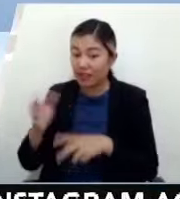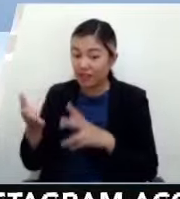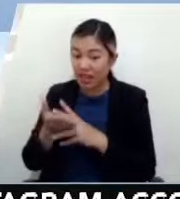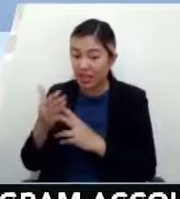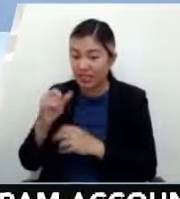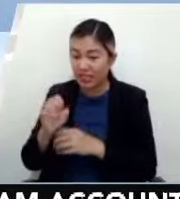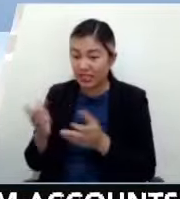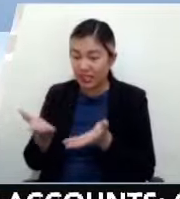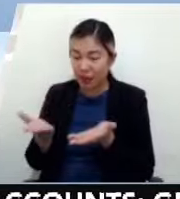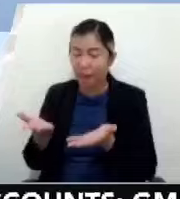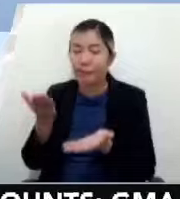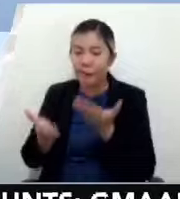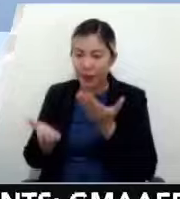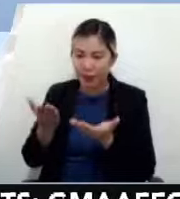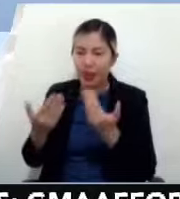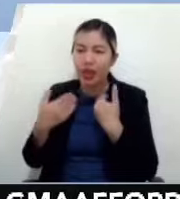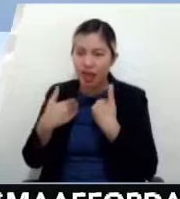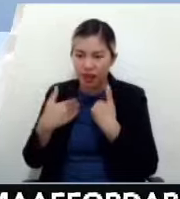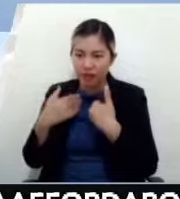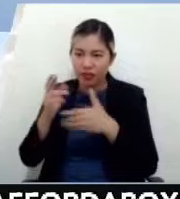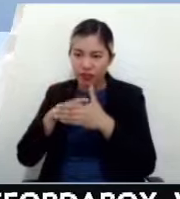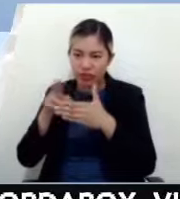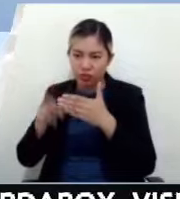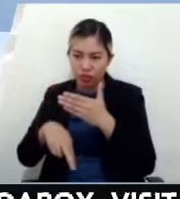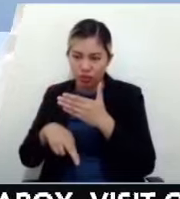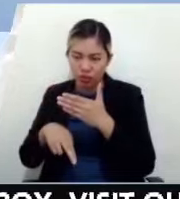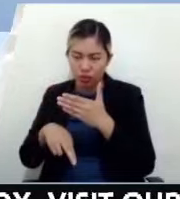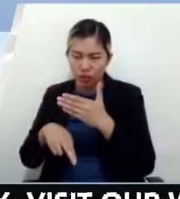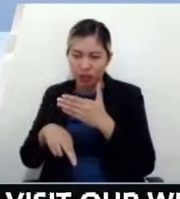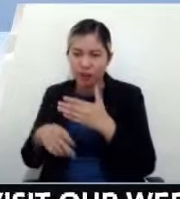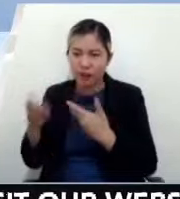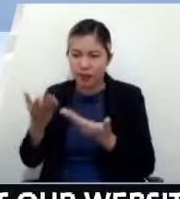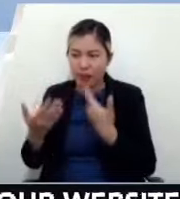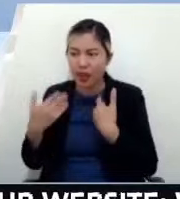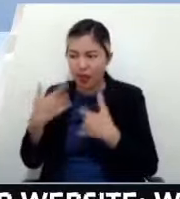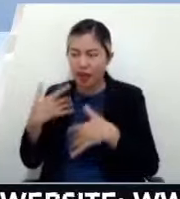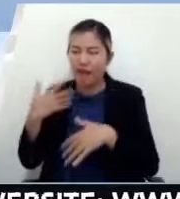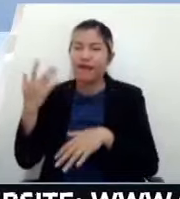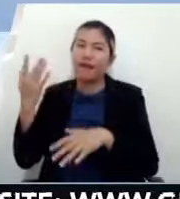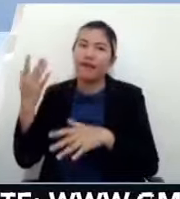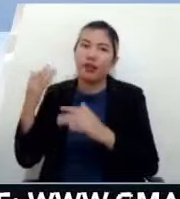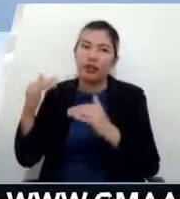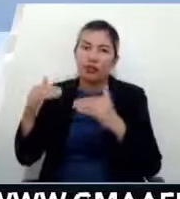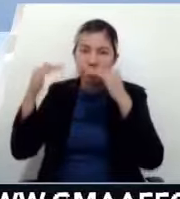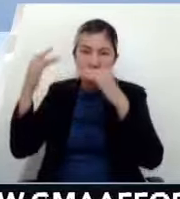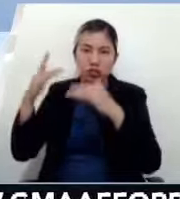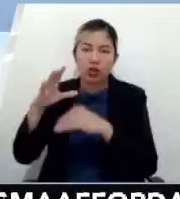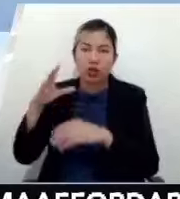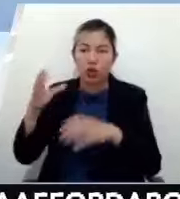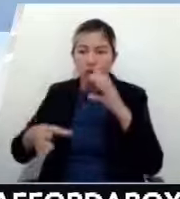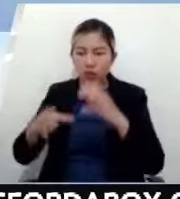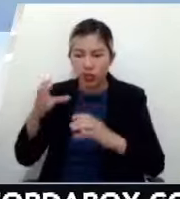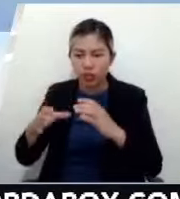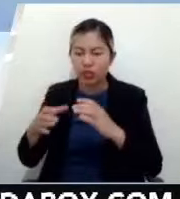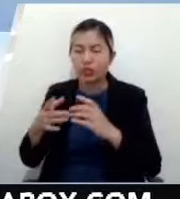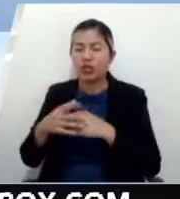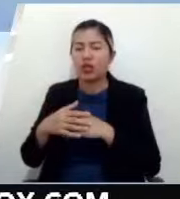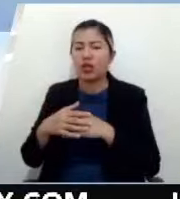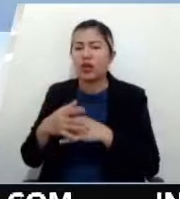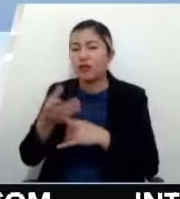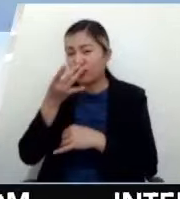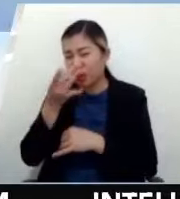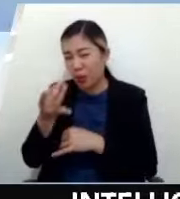ng nangyari by this time may mga Nakarating na sa korte meron ng mga na-convict ' ba konti pa lang pero yong